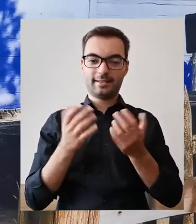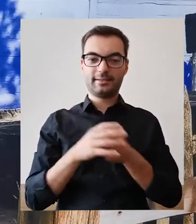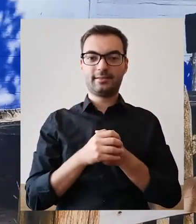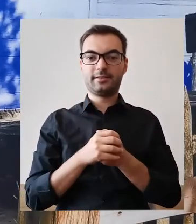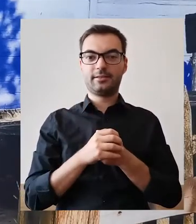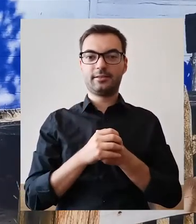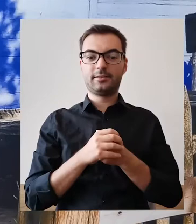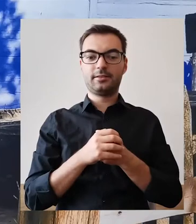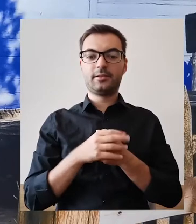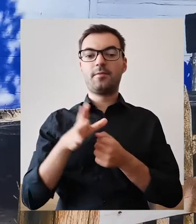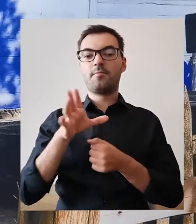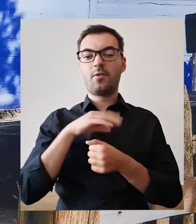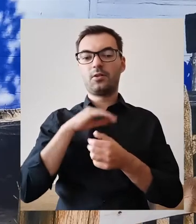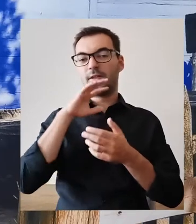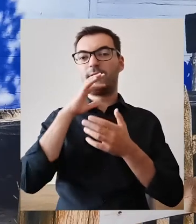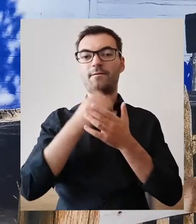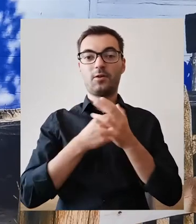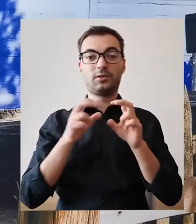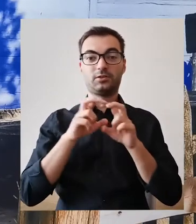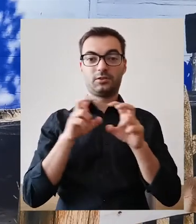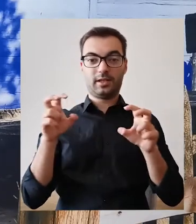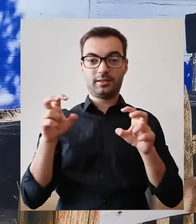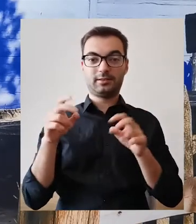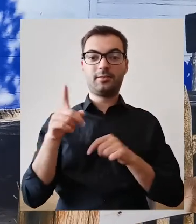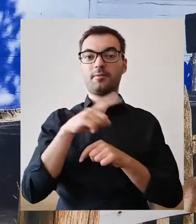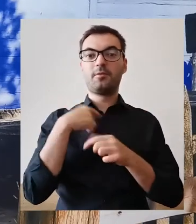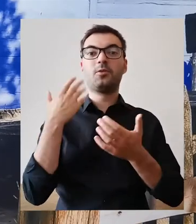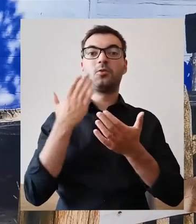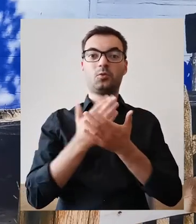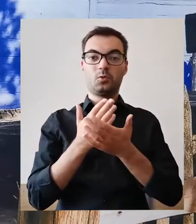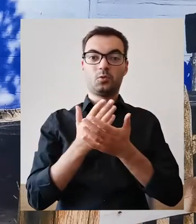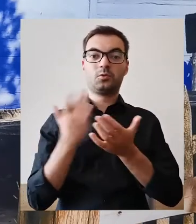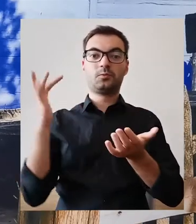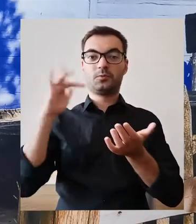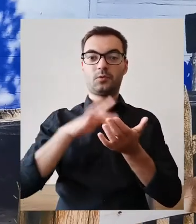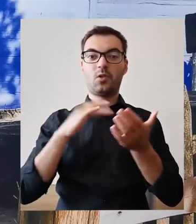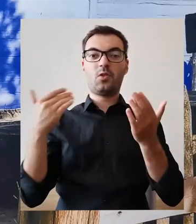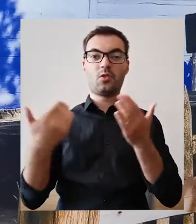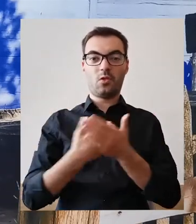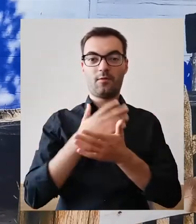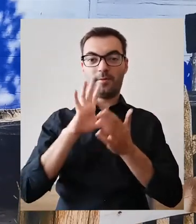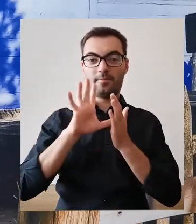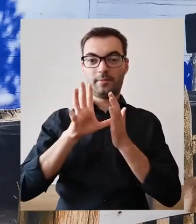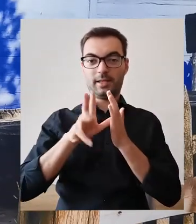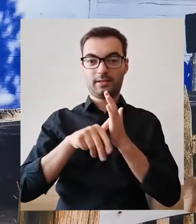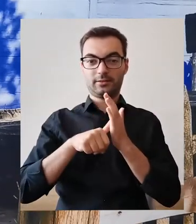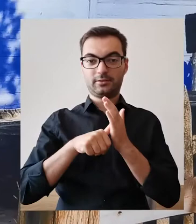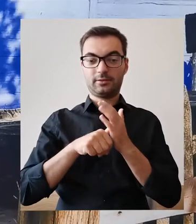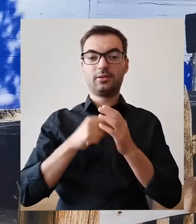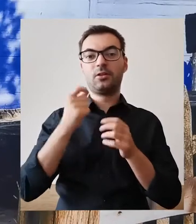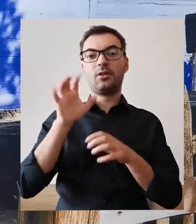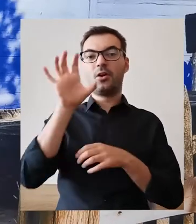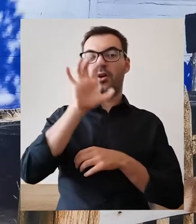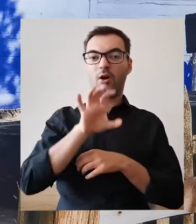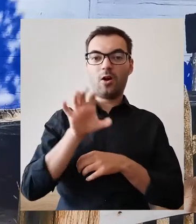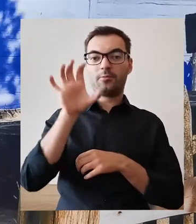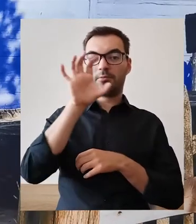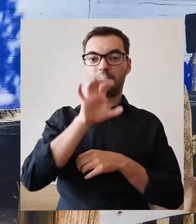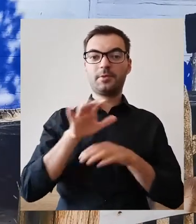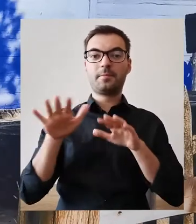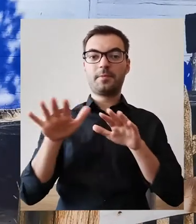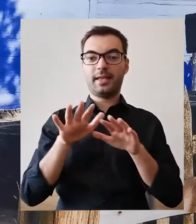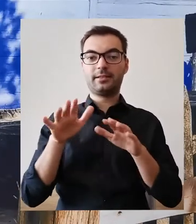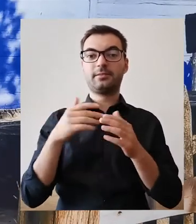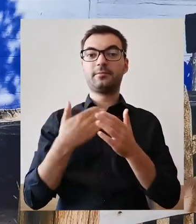tryb i można wykorzystać ten czas że już znaleźliśmy się w nowym mieście na piwnicę i chwilę po przyglądać się temu miejscu